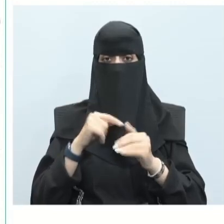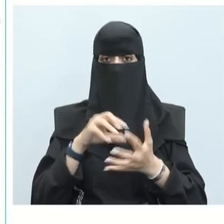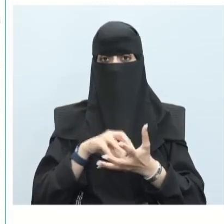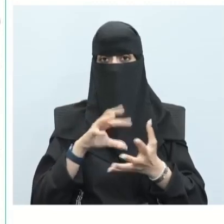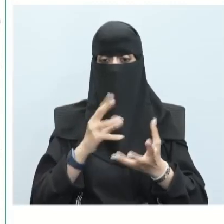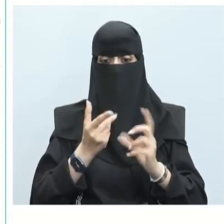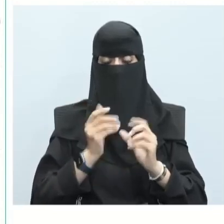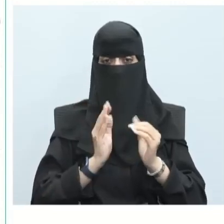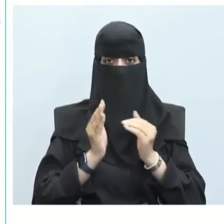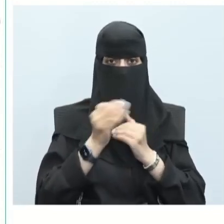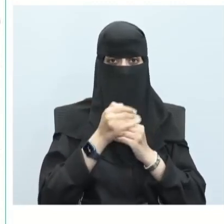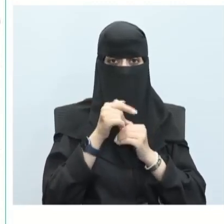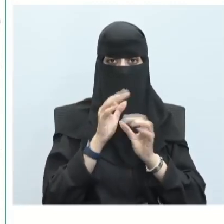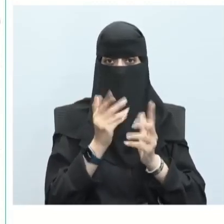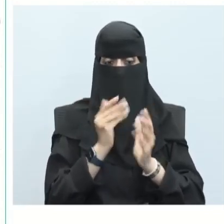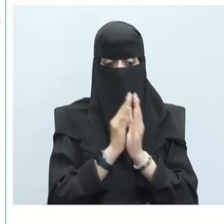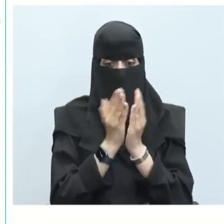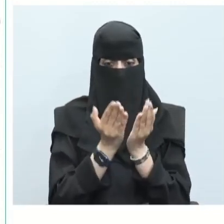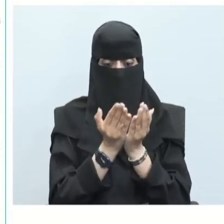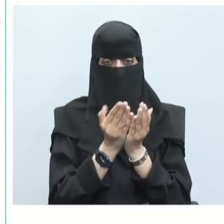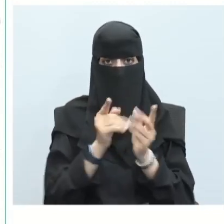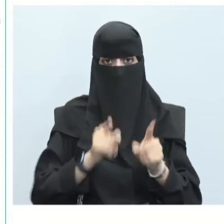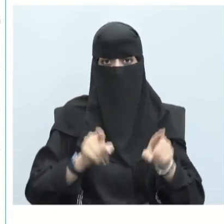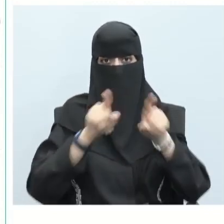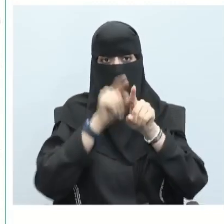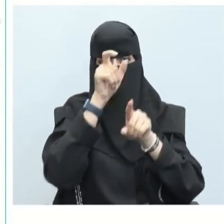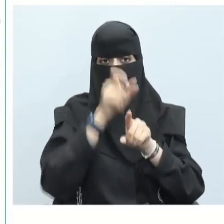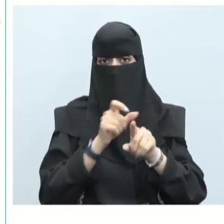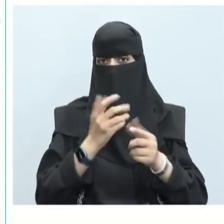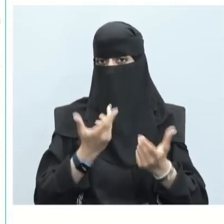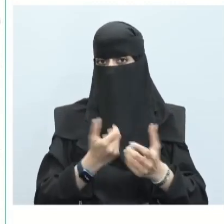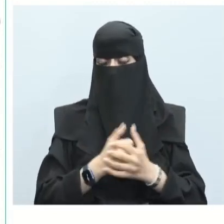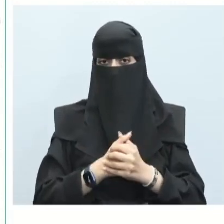تليها ييقول شخص اين خبات كتاب